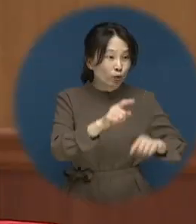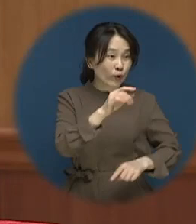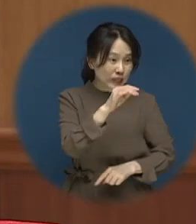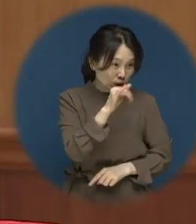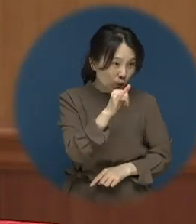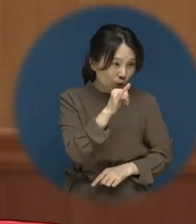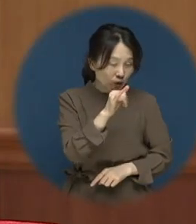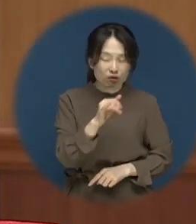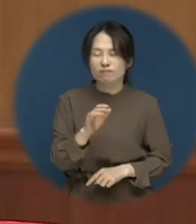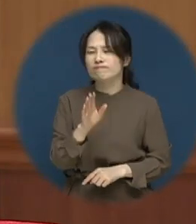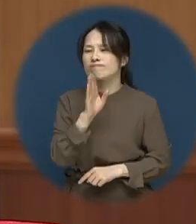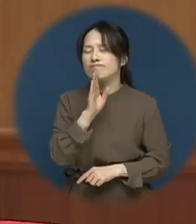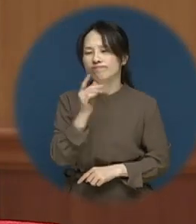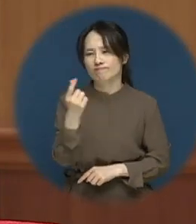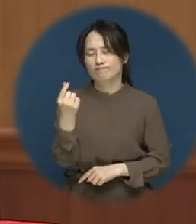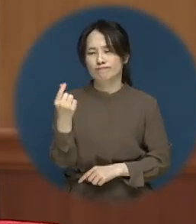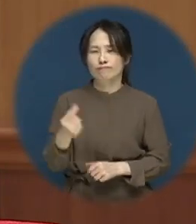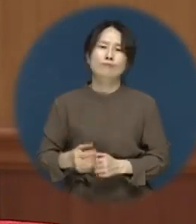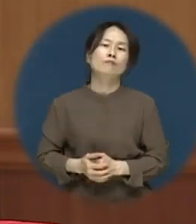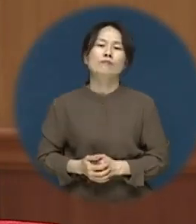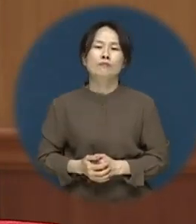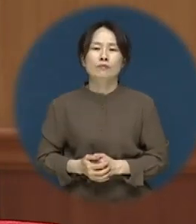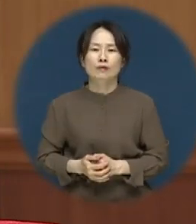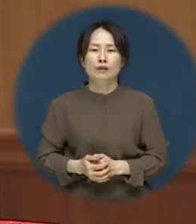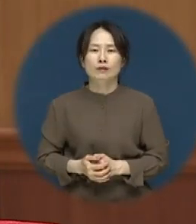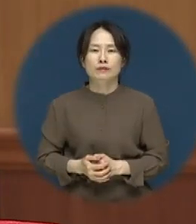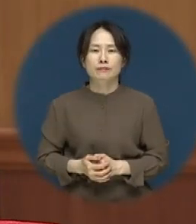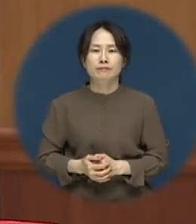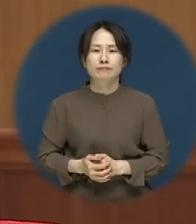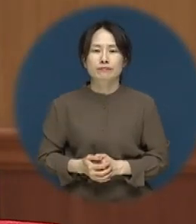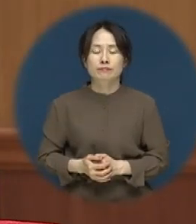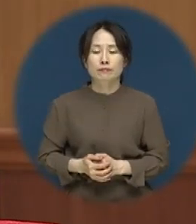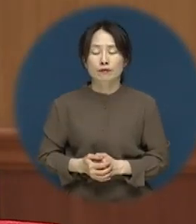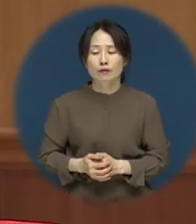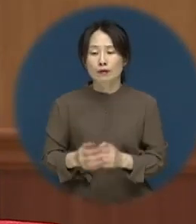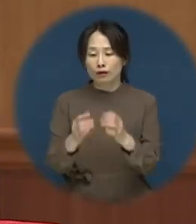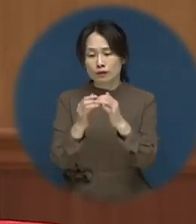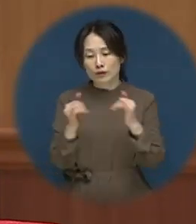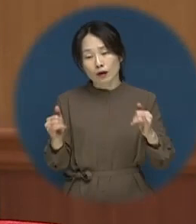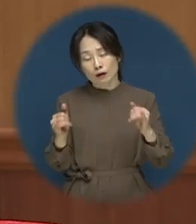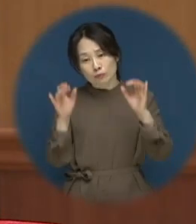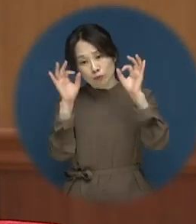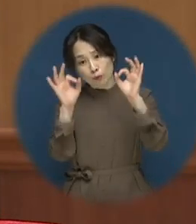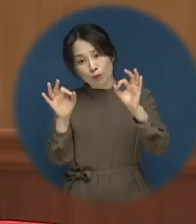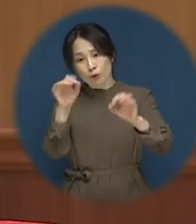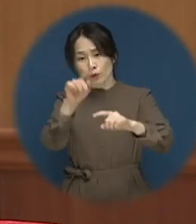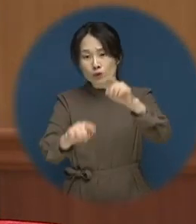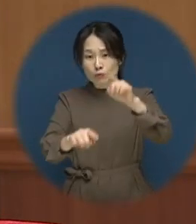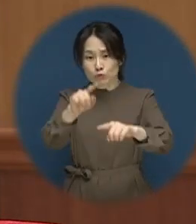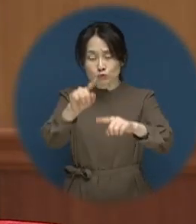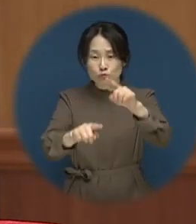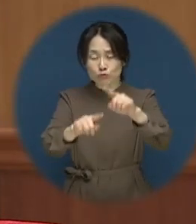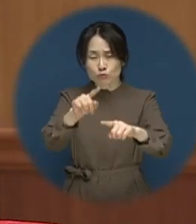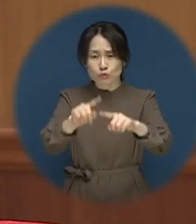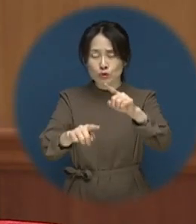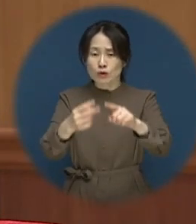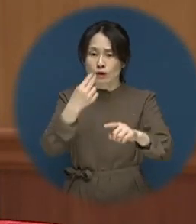아. 그건 왜 그러냐면 사람들 눈에는 살아있어 보이는데 우리 눈에 죽었다고 생각할 경우도